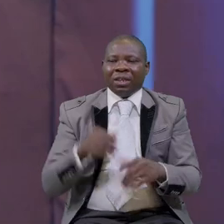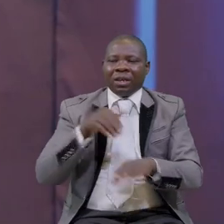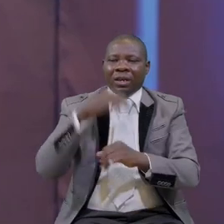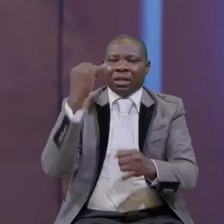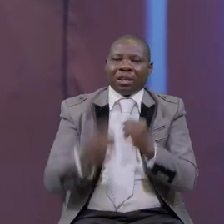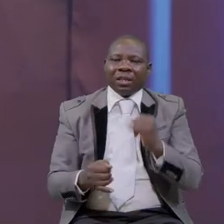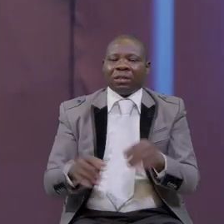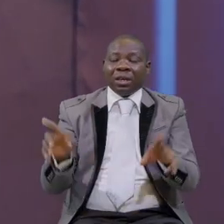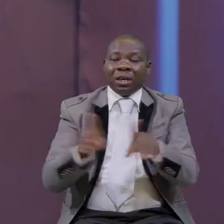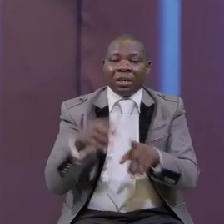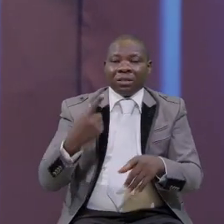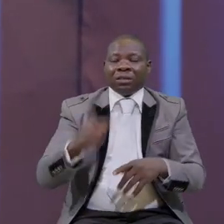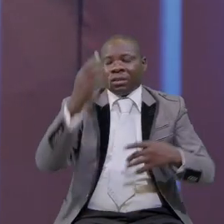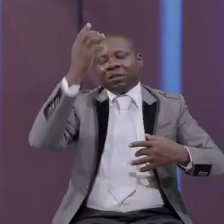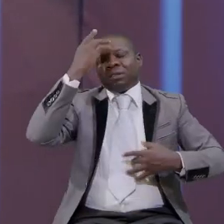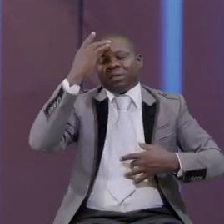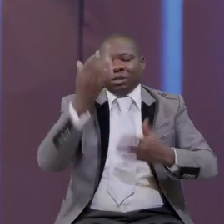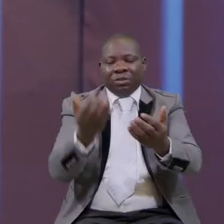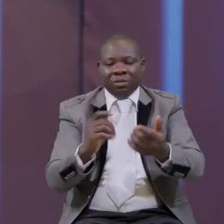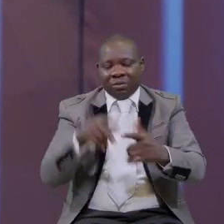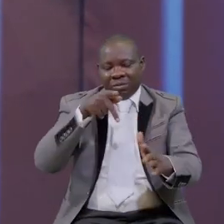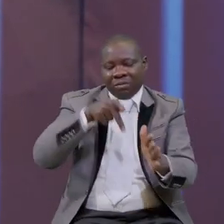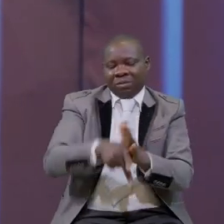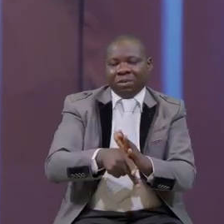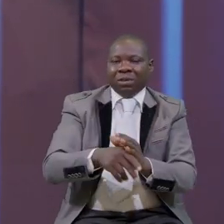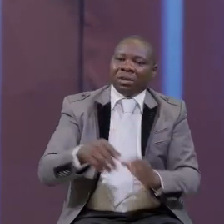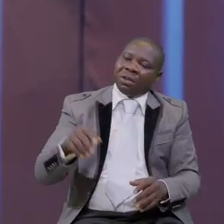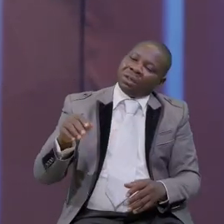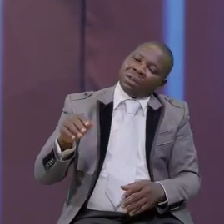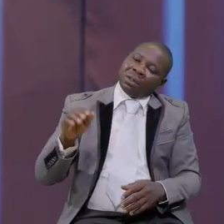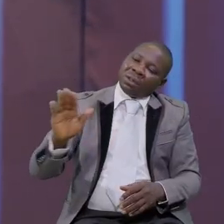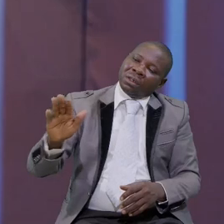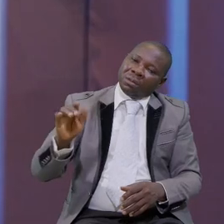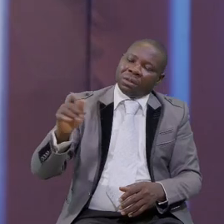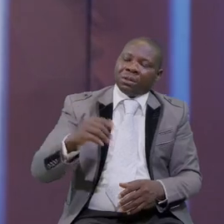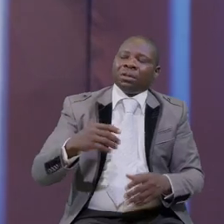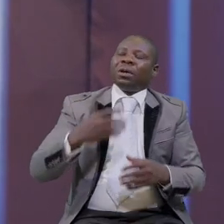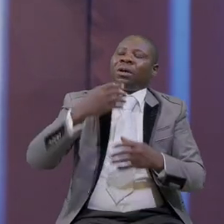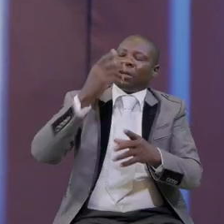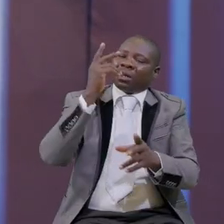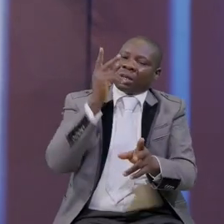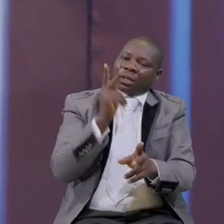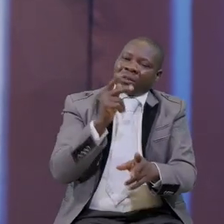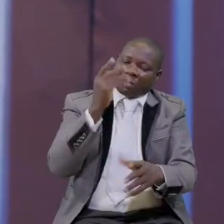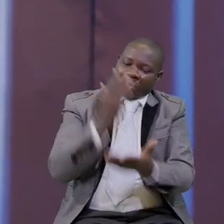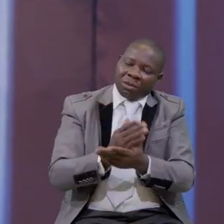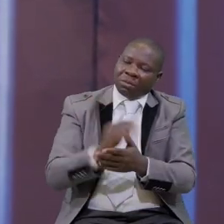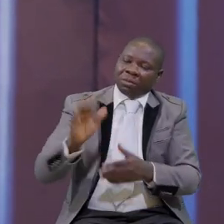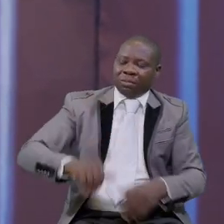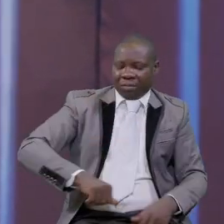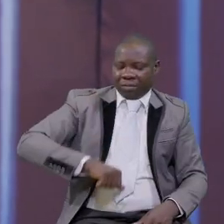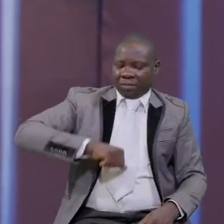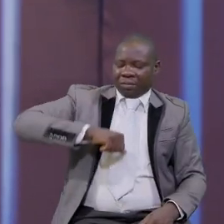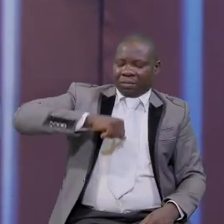Finalement, comme la maladie voulait ôter sa vie, il a ravalé ses paroles et son